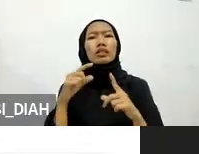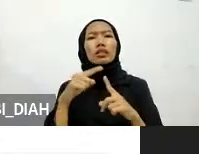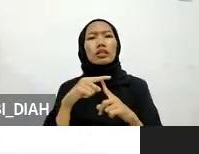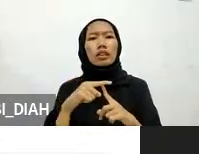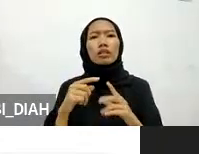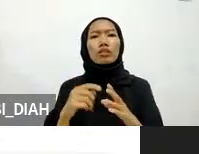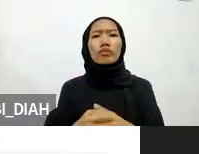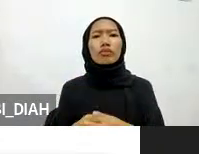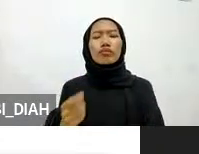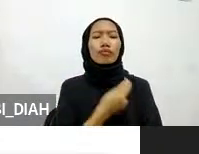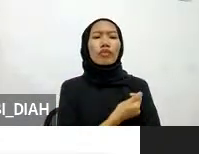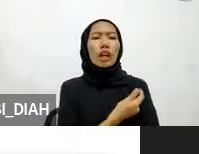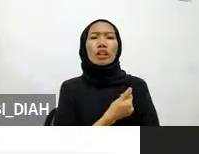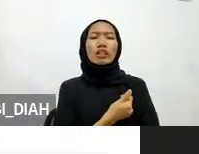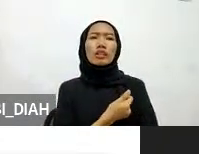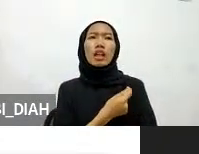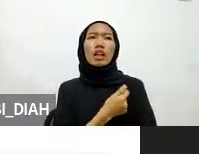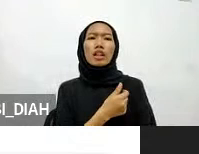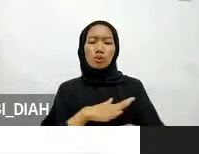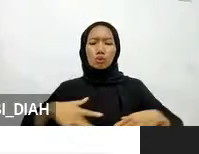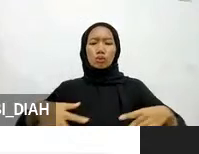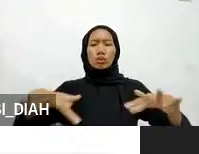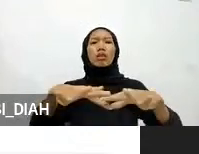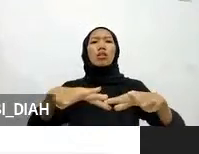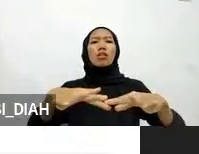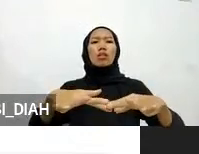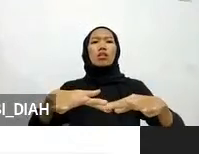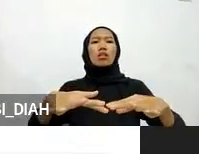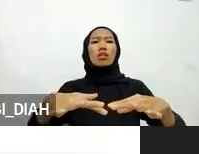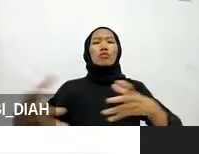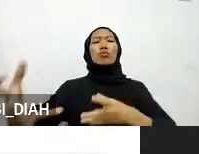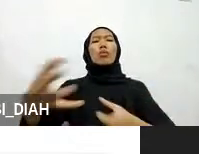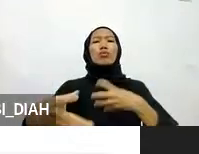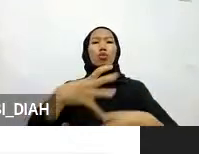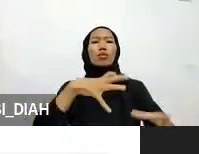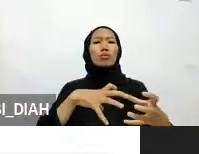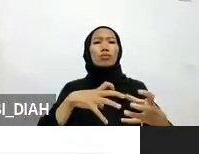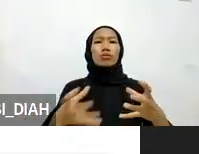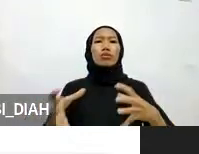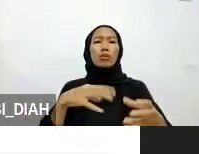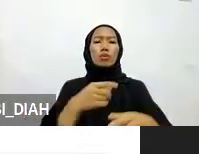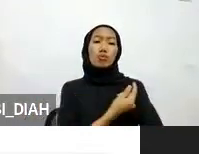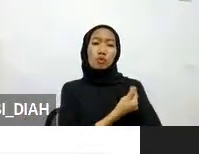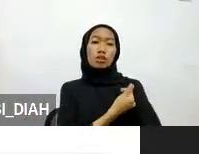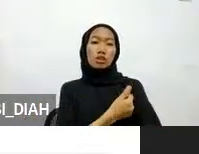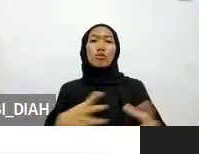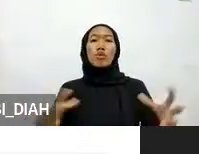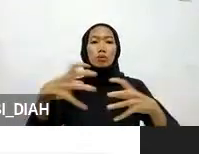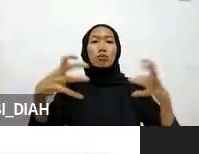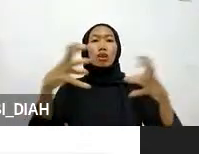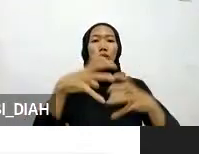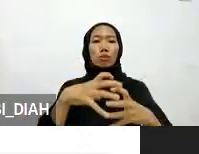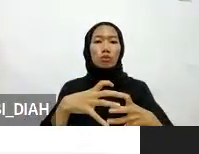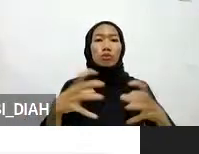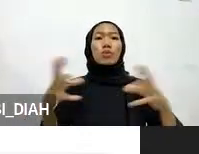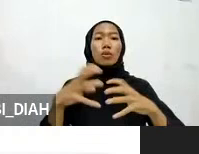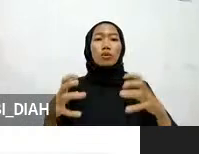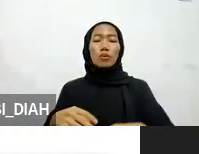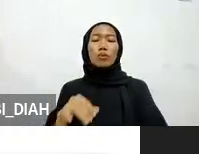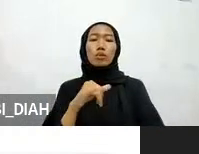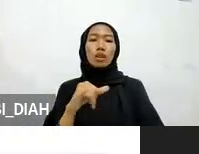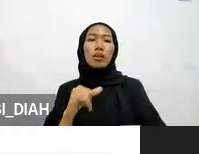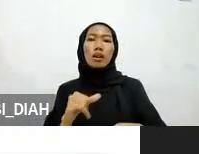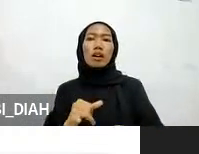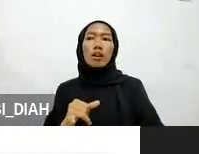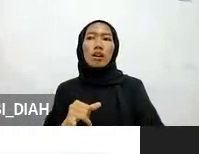ini dicampur dengan rehabilitasi sosial untuk kondisi-kondisi lainnya, termasuk rehabilitasi sosial untuk